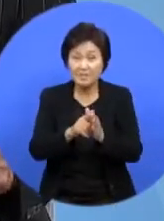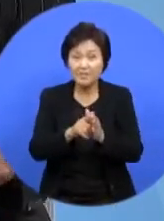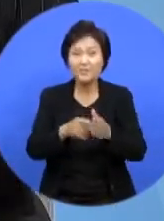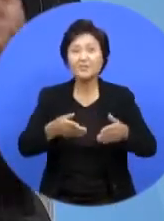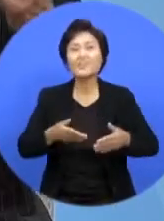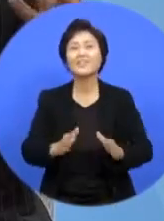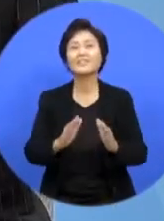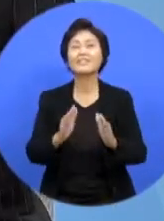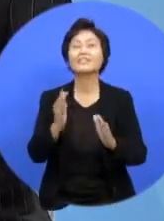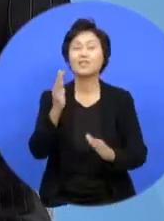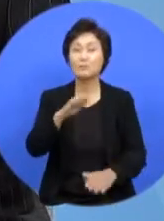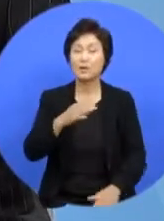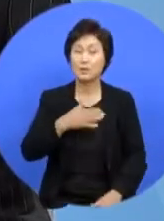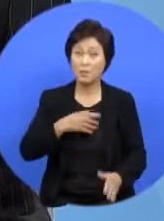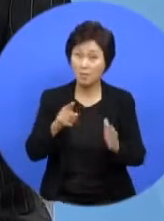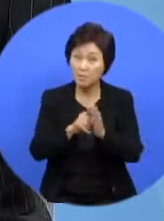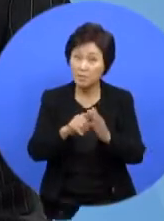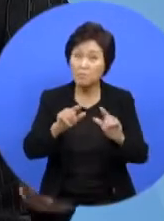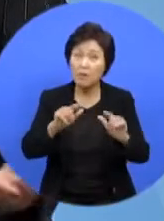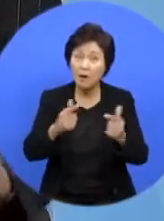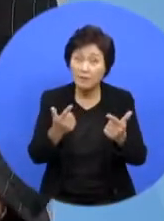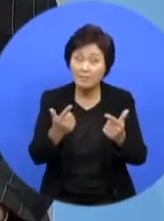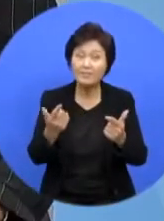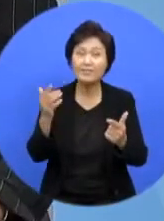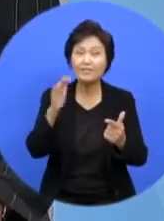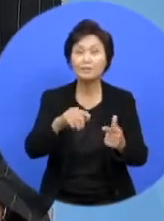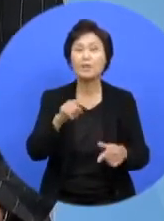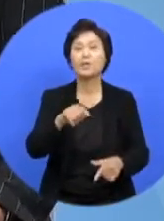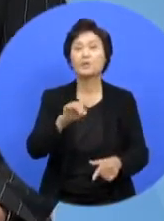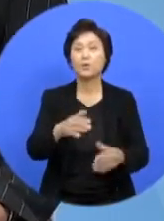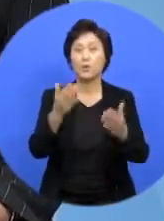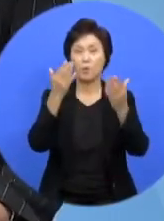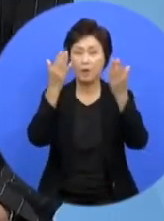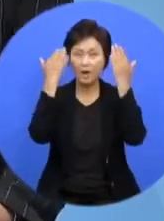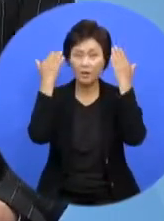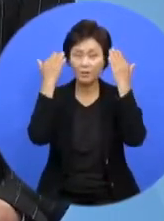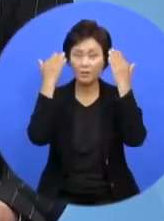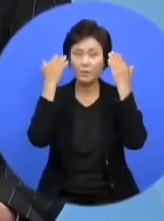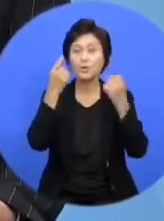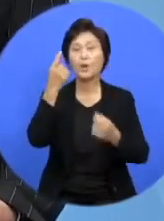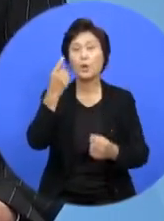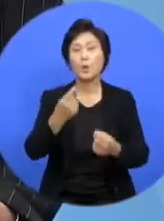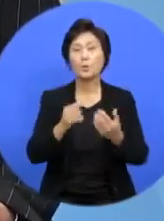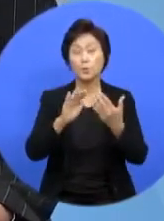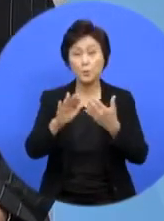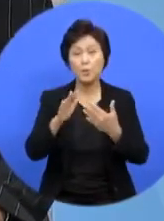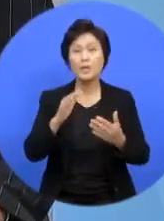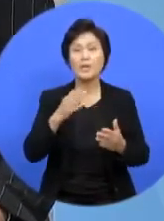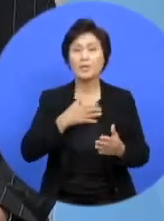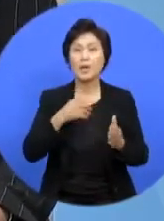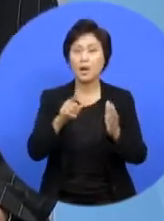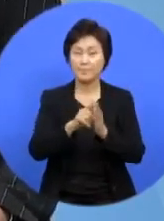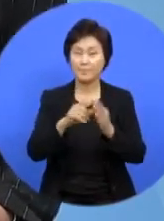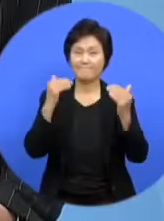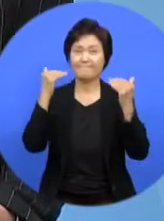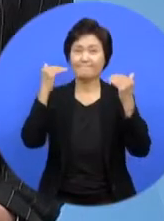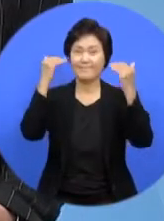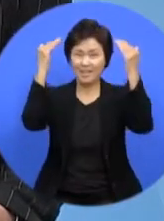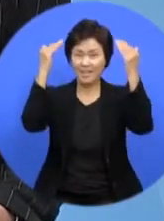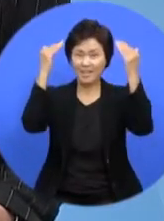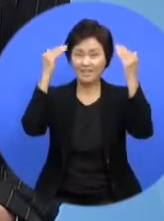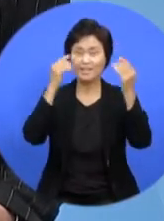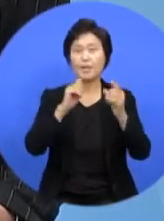이거 빅하트 크리스천 스쿨에서 내 신앙이 자랐다 이렇게 표현했거든요. 자, 그 얘기 좀